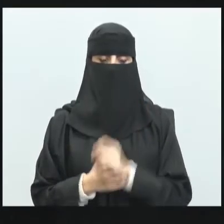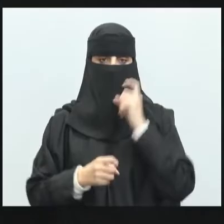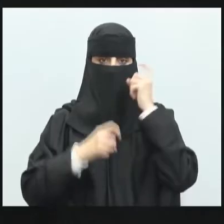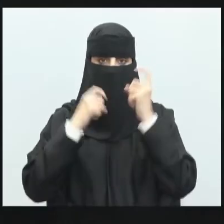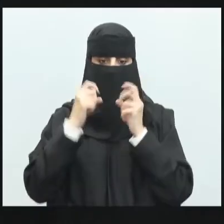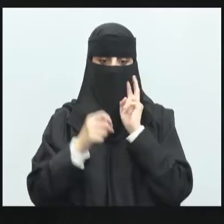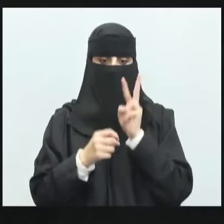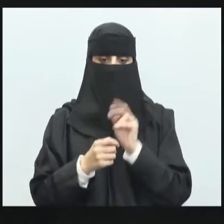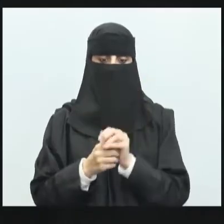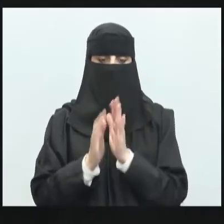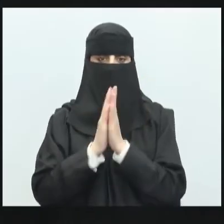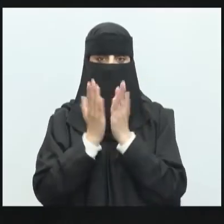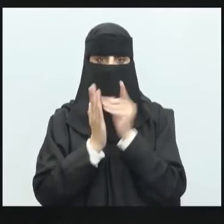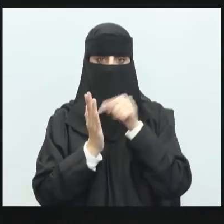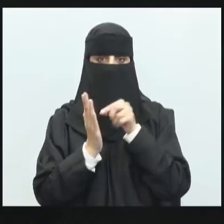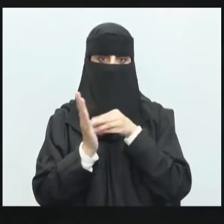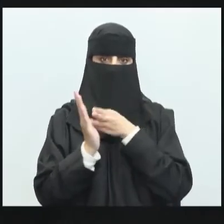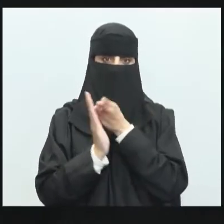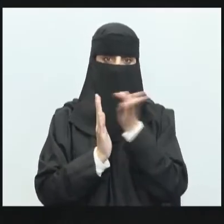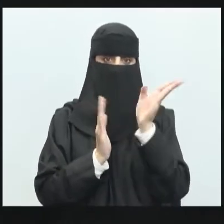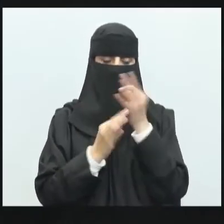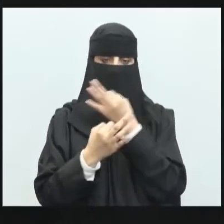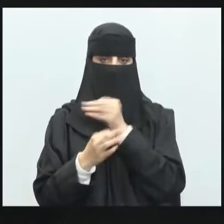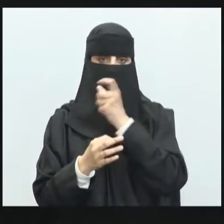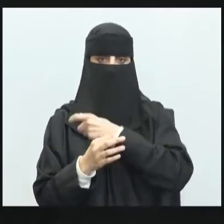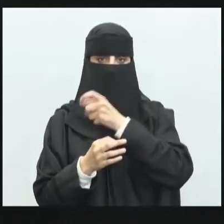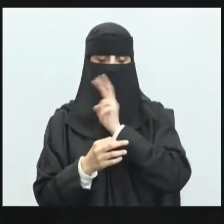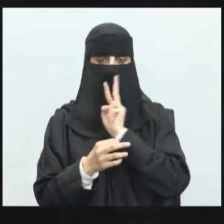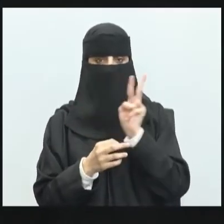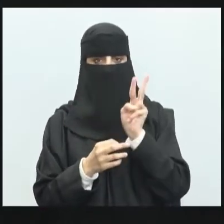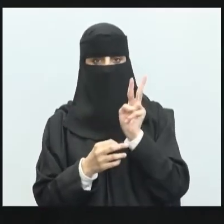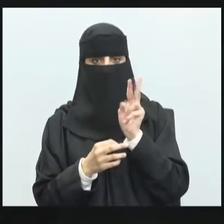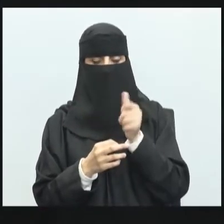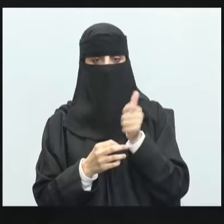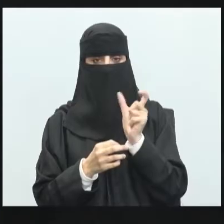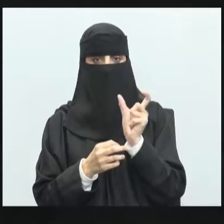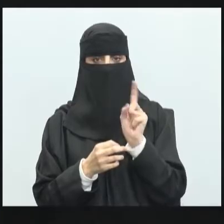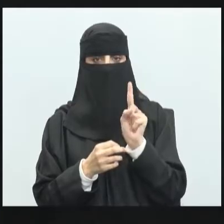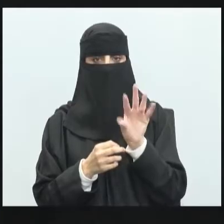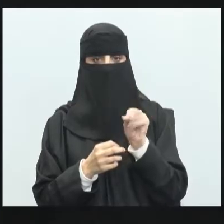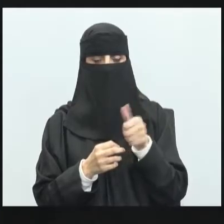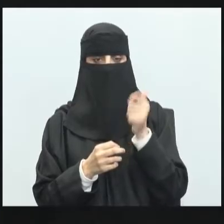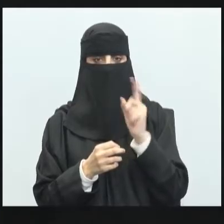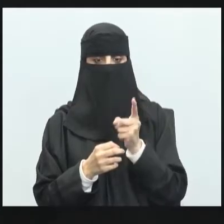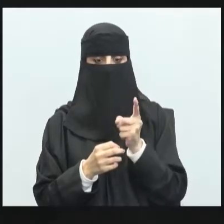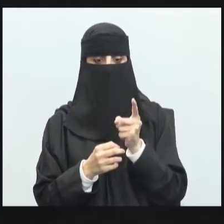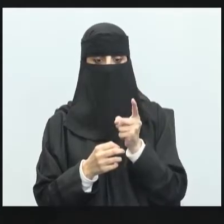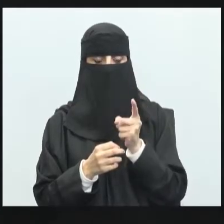ام استماع ما رايك ما هو الخيار الصحيح من هذه الخيارات